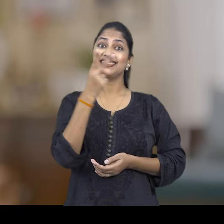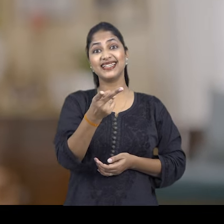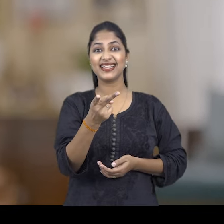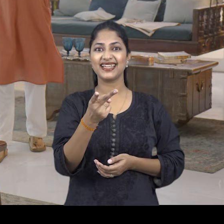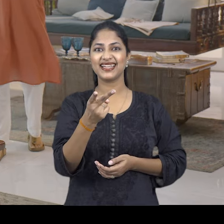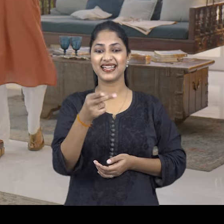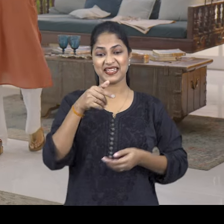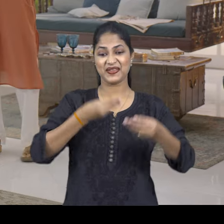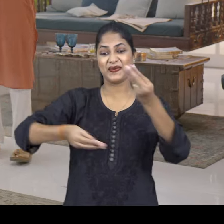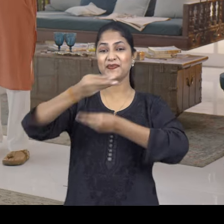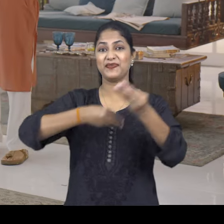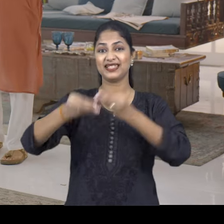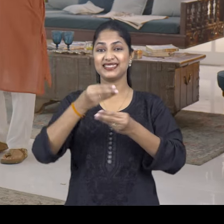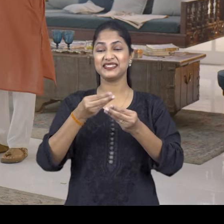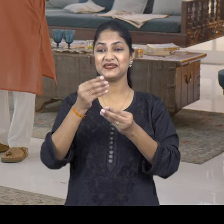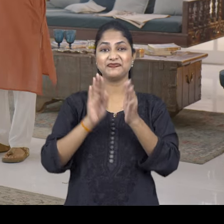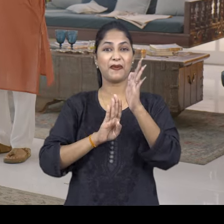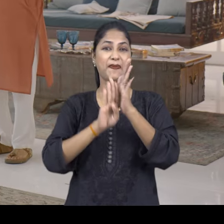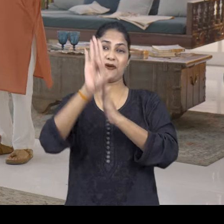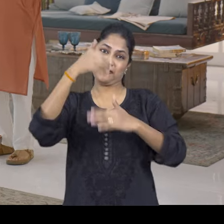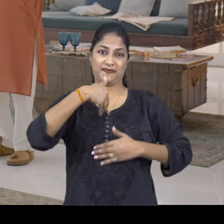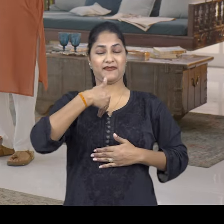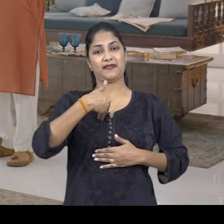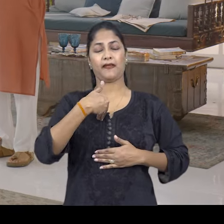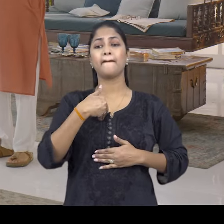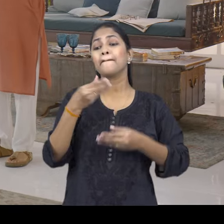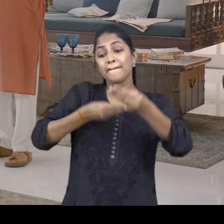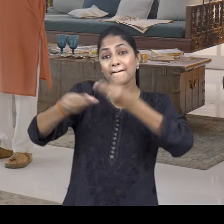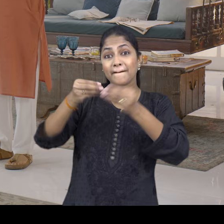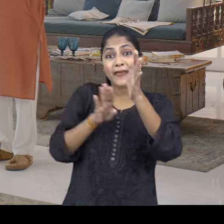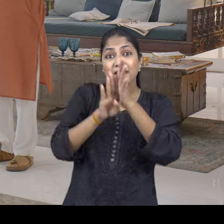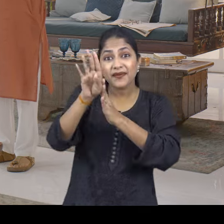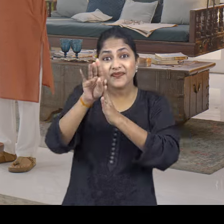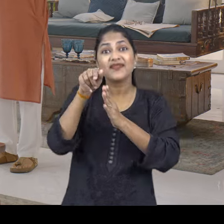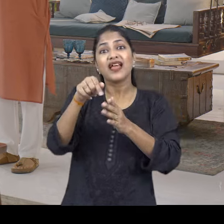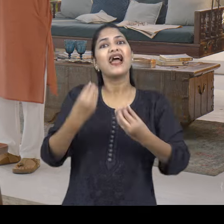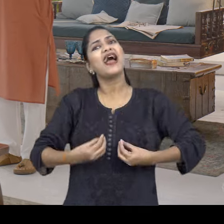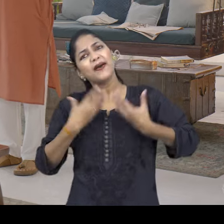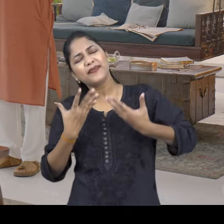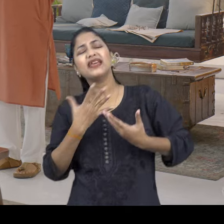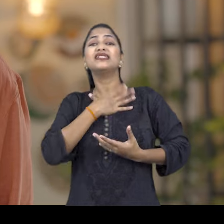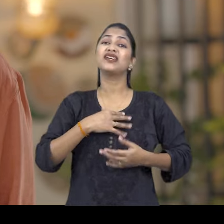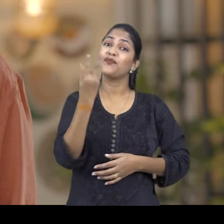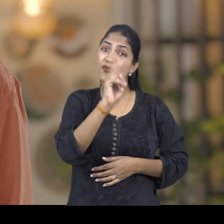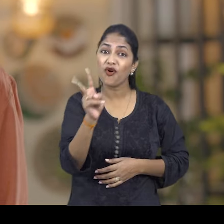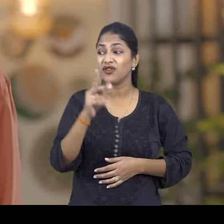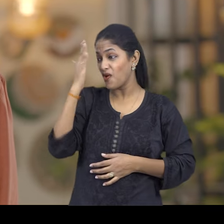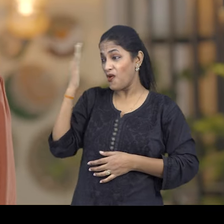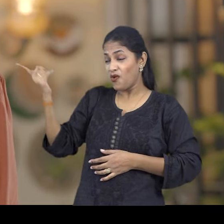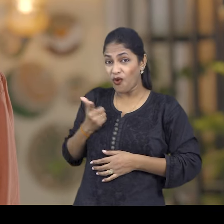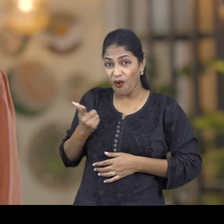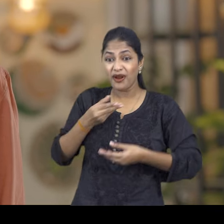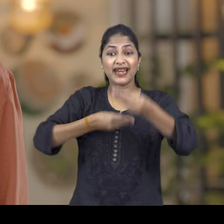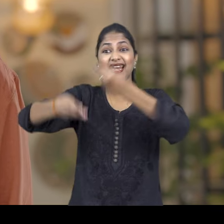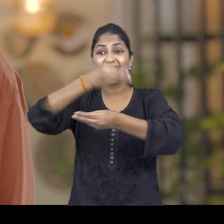यह देखो बाजार का रुक अब मेरे हैं बाजार के रुक में सिर्फ सुखी नहीं दुख भी मिल सकता है बटाए लोन लेकर